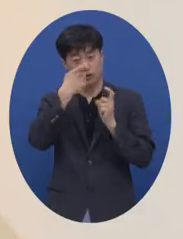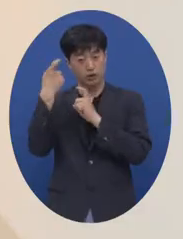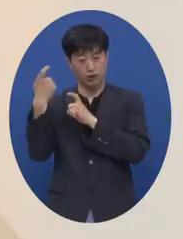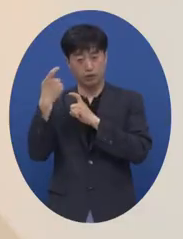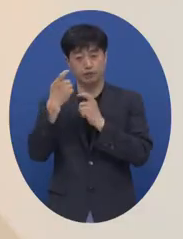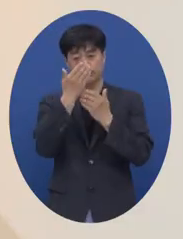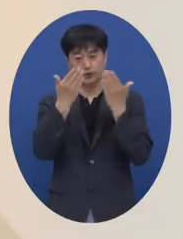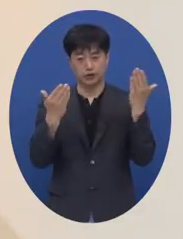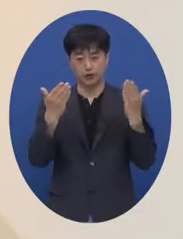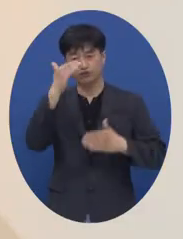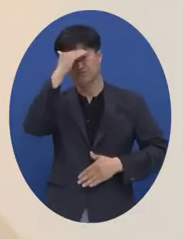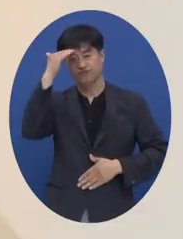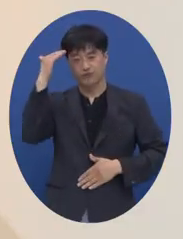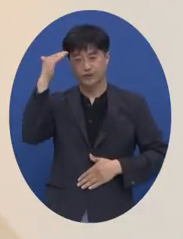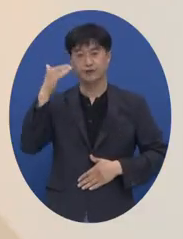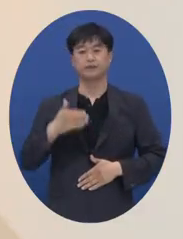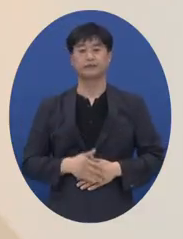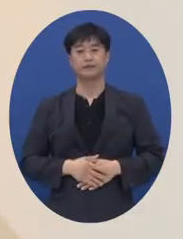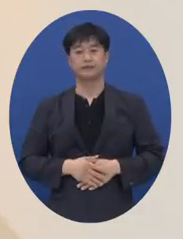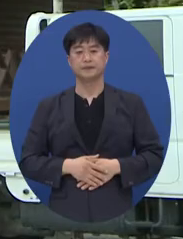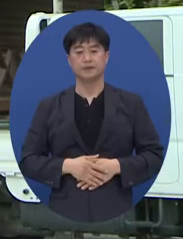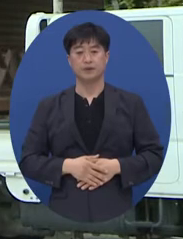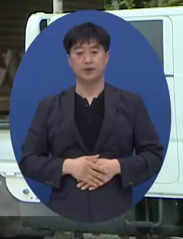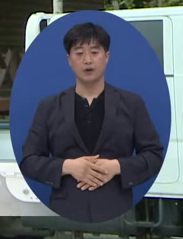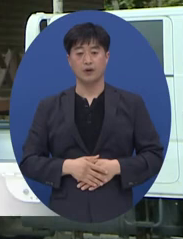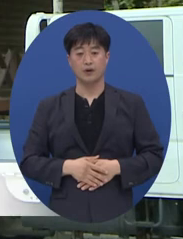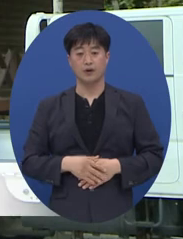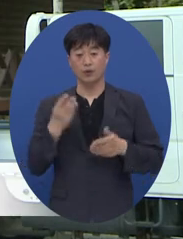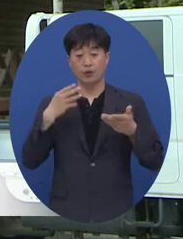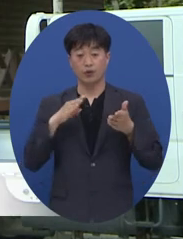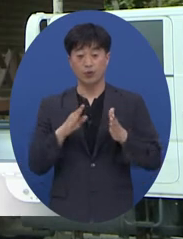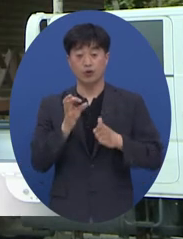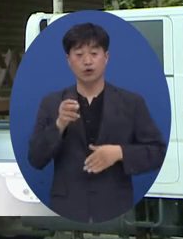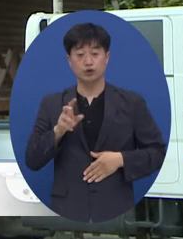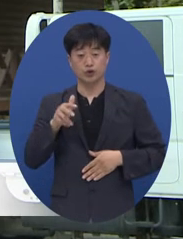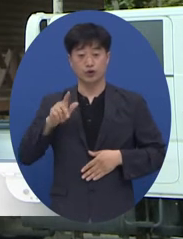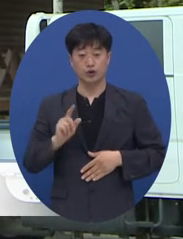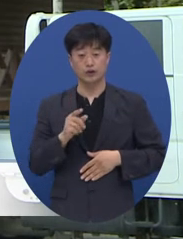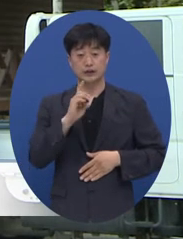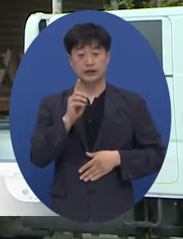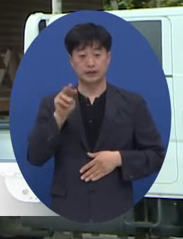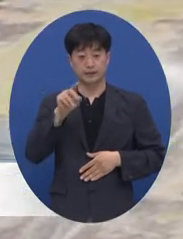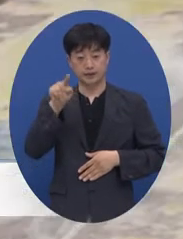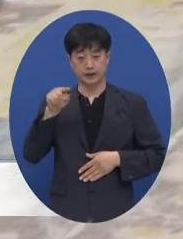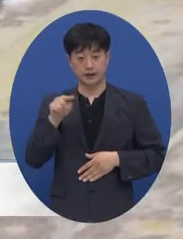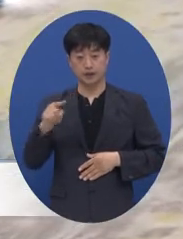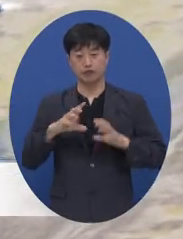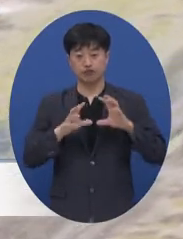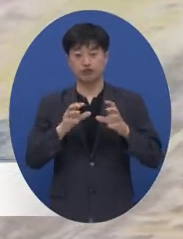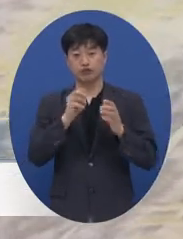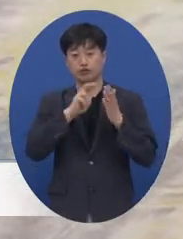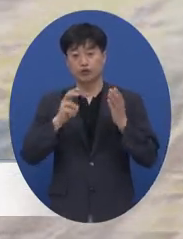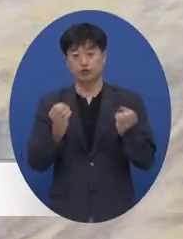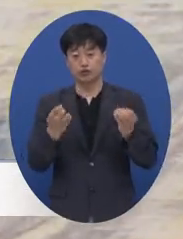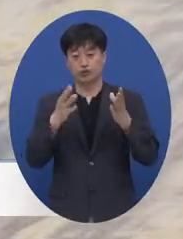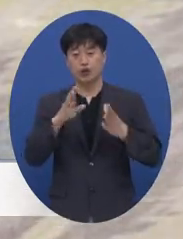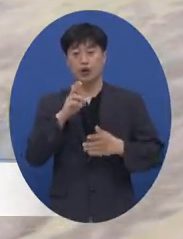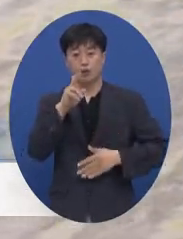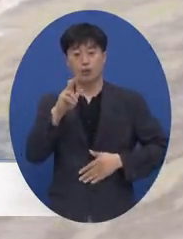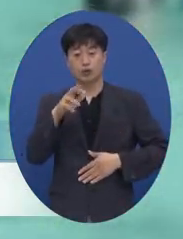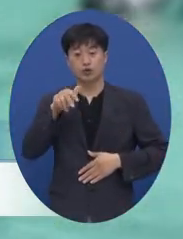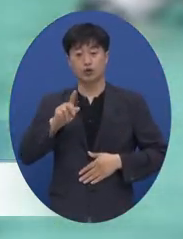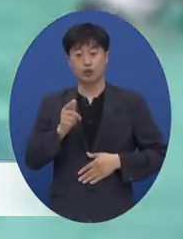감상하며 더위를 녹일 수 있습니다 경기도가 연천 dmg 국제음악제 포천 천보산 자연휴양림